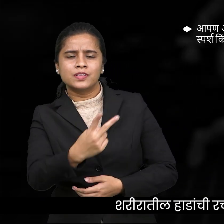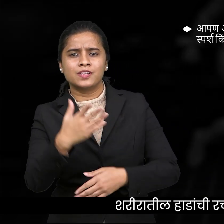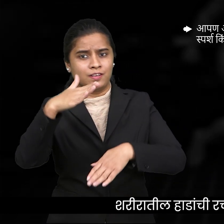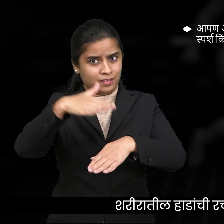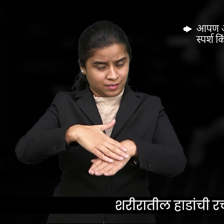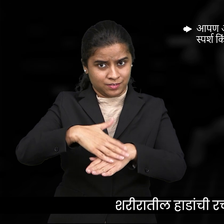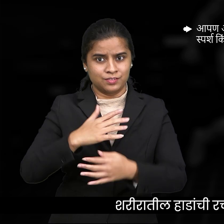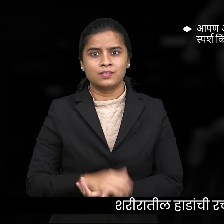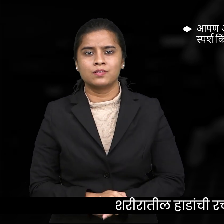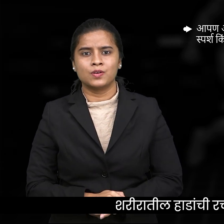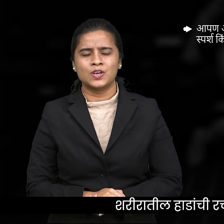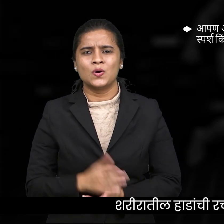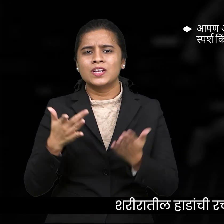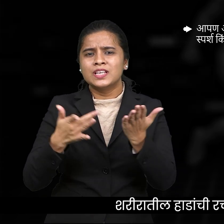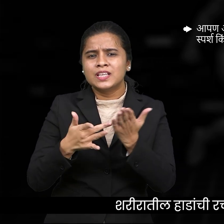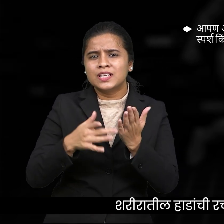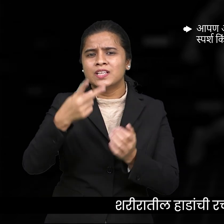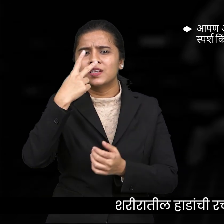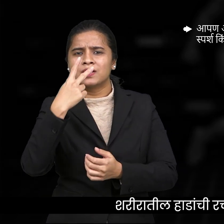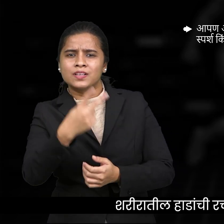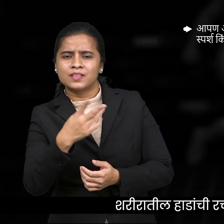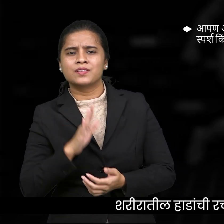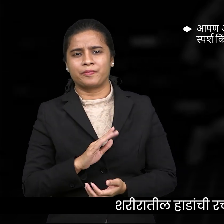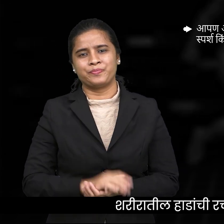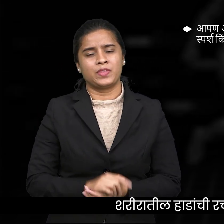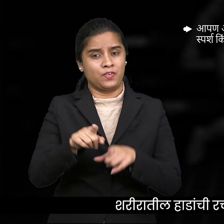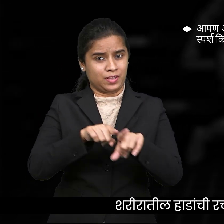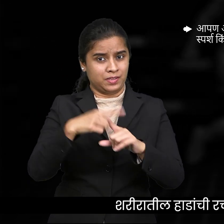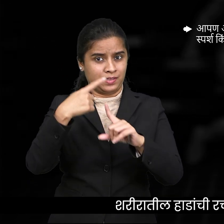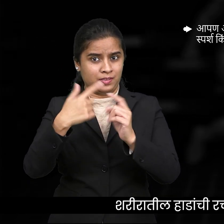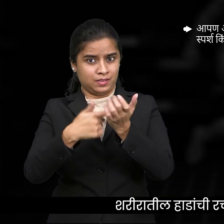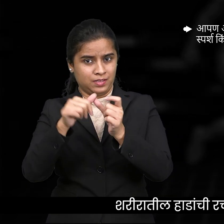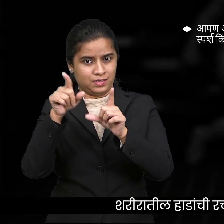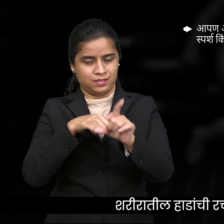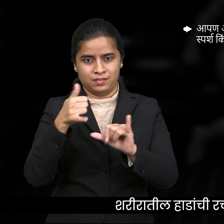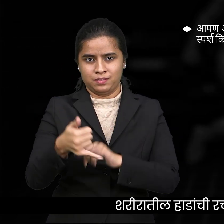आपल्या शरीरातील हाडांची रचना आणि व्यवस्था समजू शकतो.